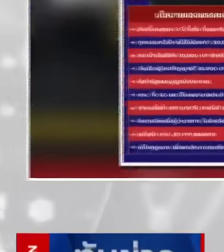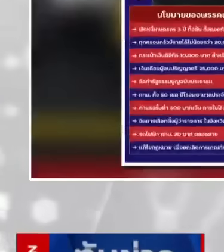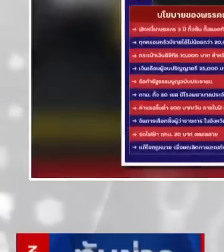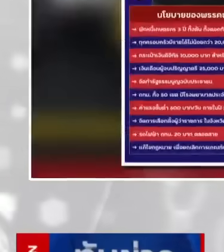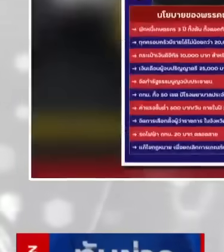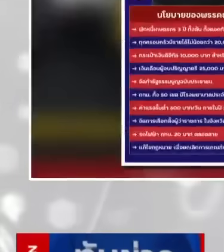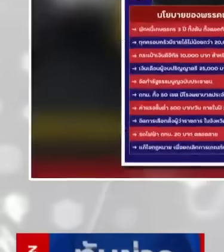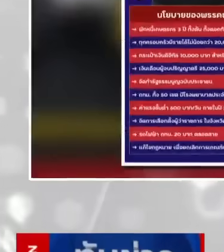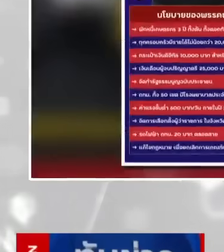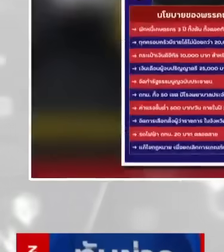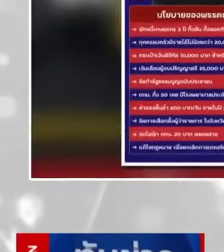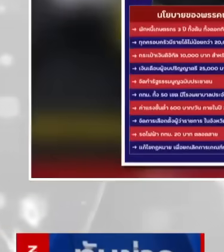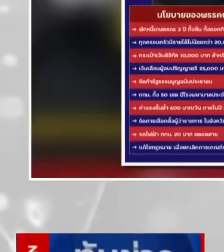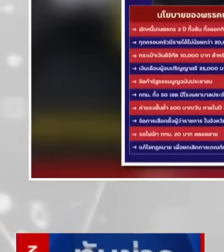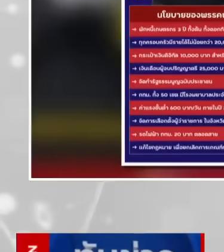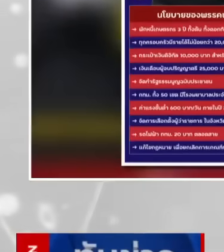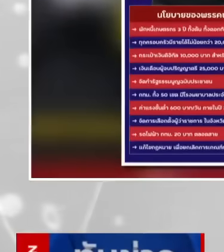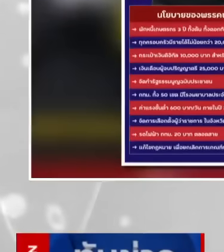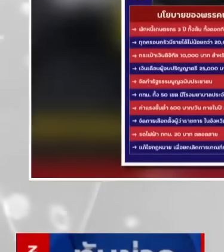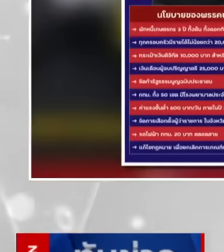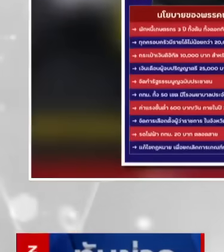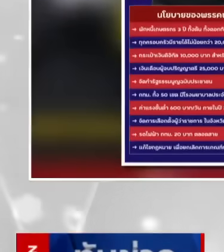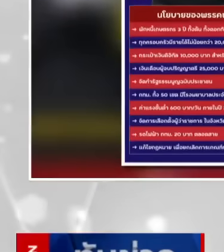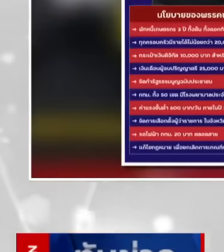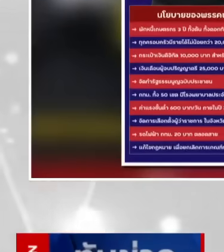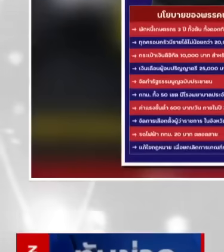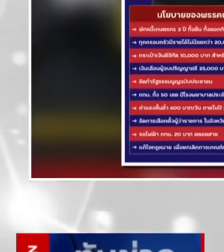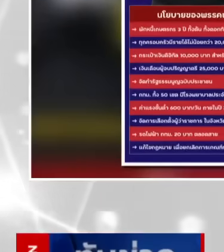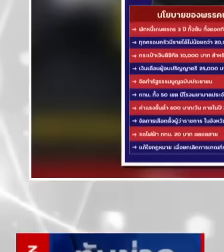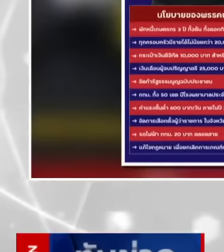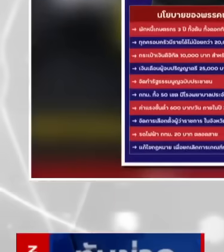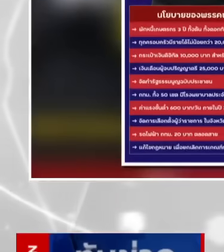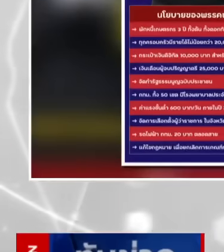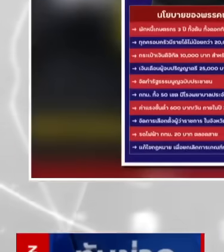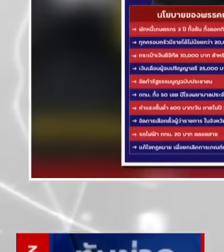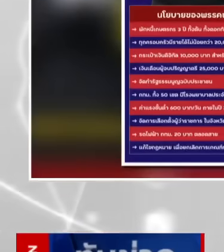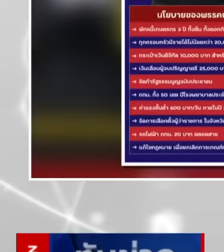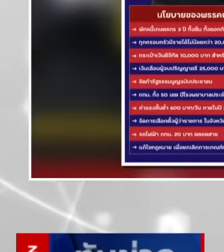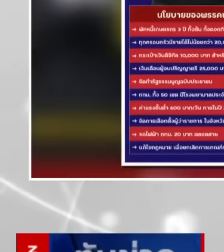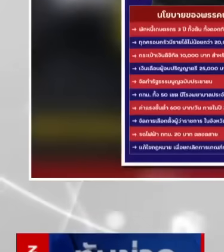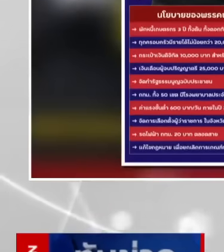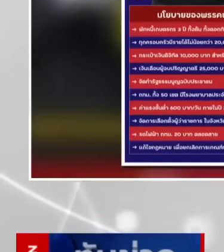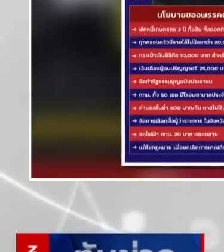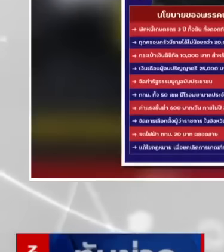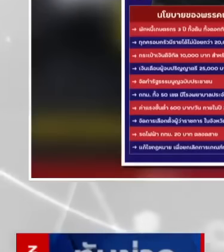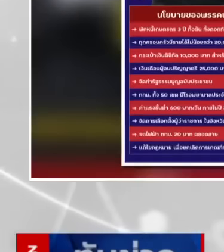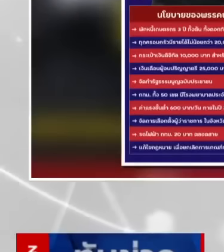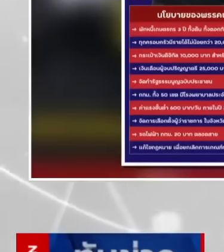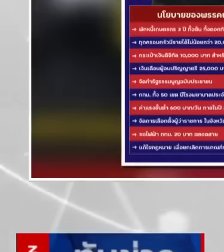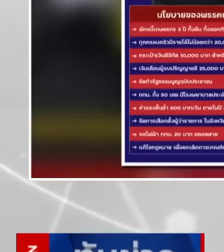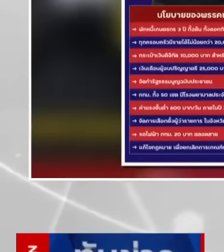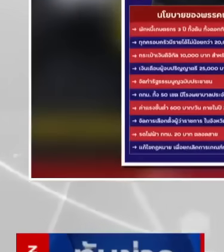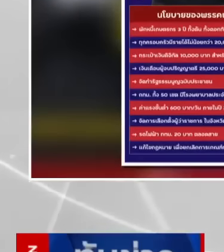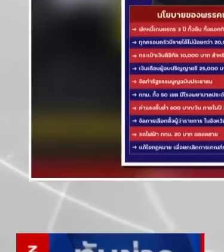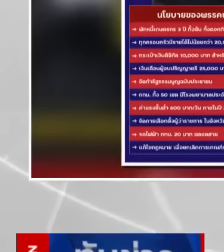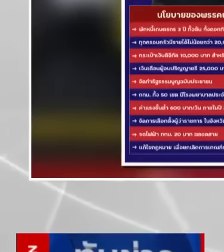คิดเห็นประเด็นเรื่องเกี่ยวข้องกับนโยบายของทางเพื่อไทยนะครับว่าอยากจะได้นโยบายไหนเนี่ยเห็นภาพได้เร็วมากที่สุดนะ